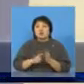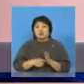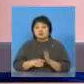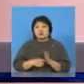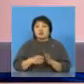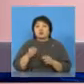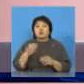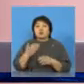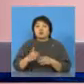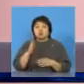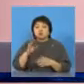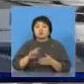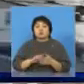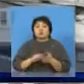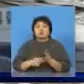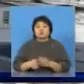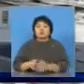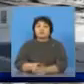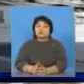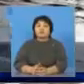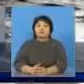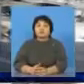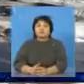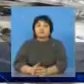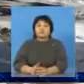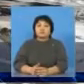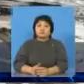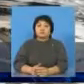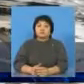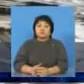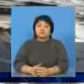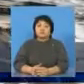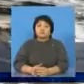пәтерлерді бөлу жоспарланған. Гүлдана Байғызы, Арман Досмағанбетов, Ақтөбе телеарнасы.